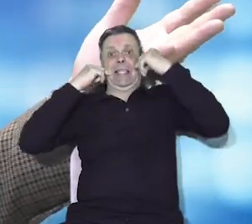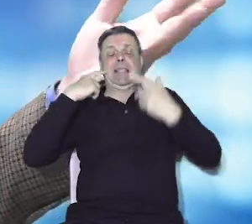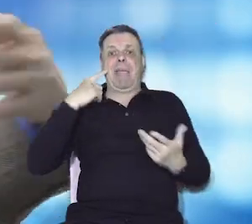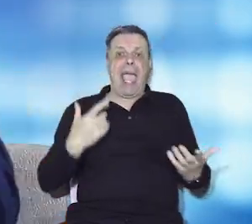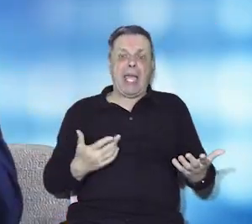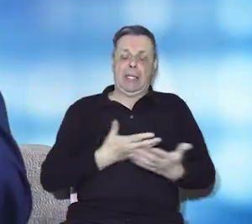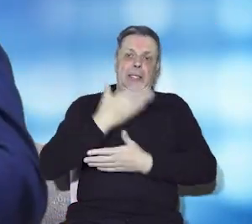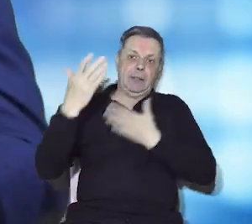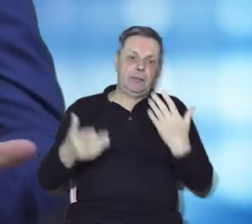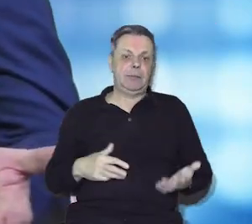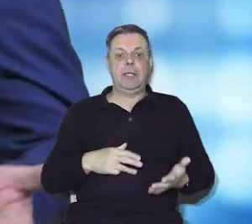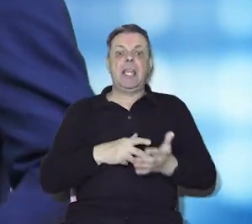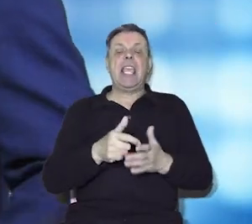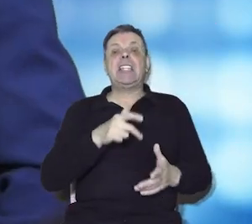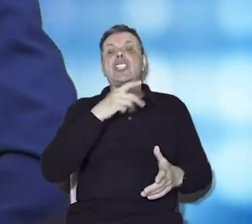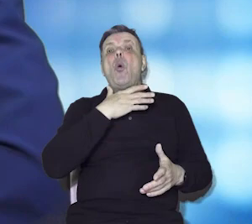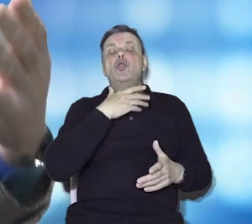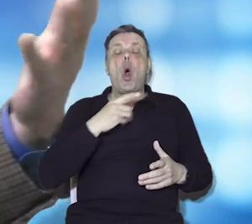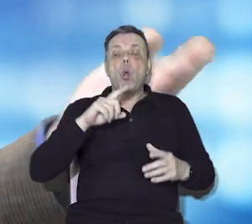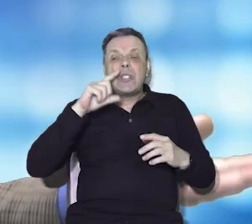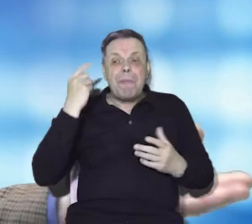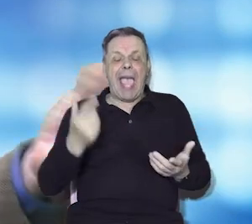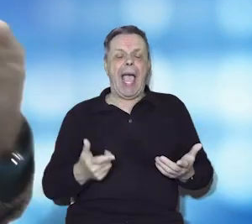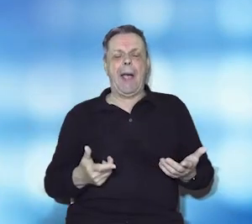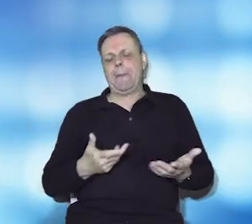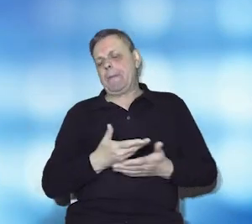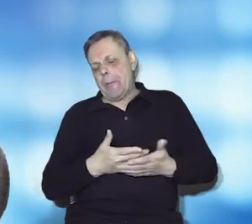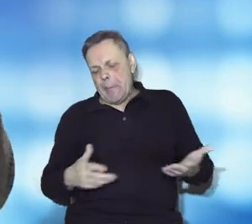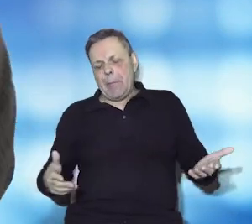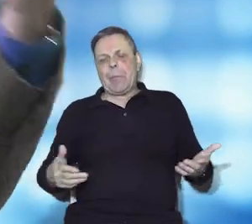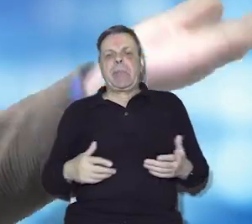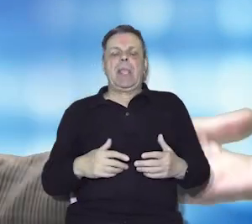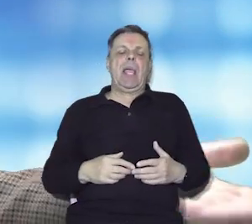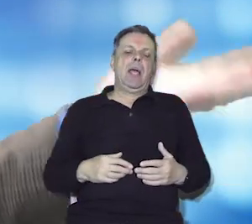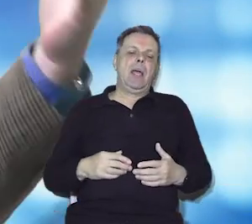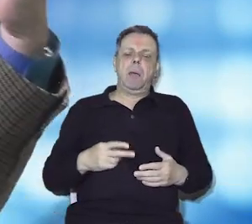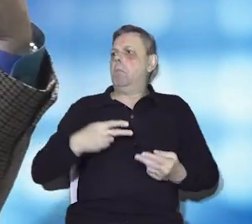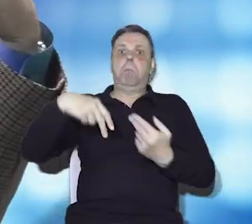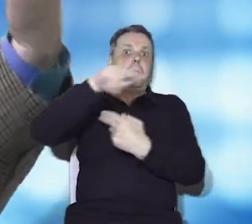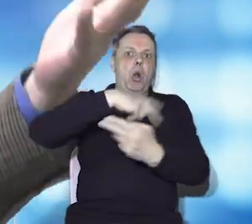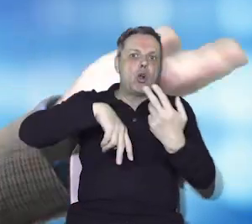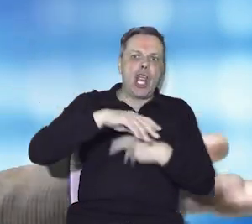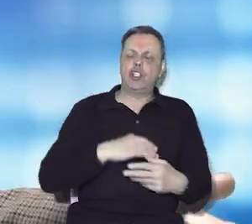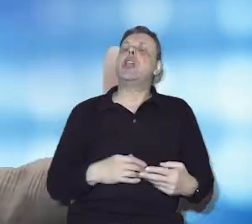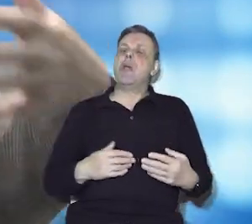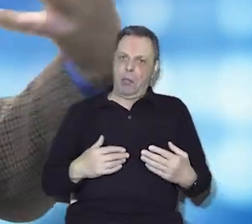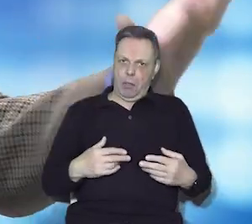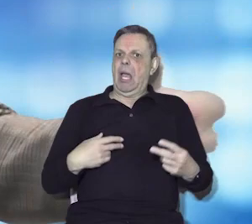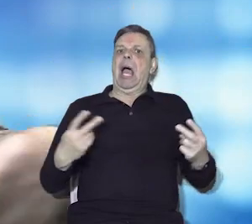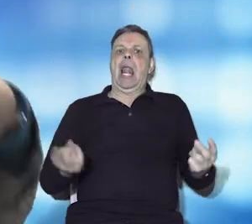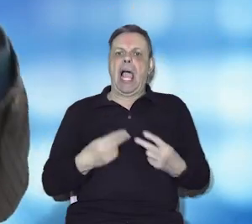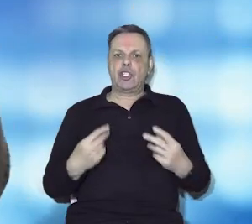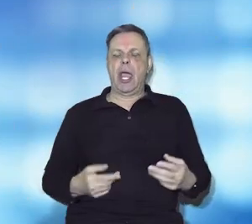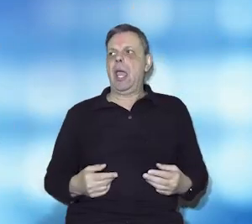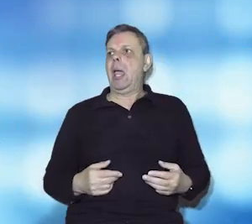se u školu smijeha. Rastereti osobu, bude lakše, odemo se prošetati vani, propuše nas bura